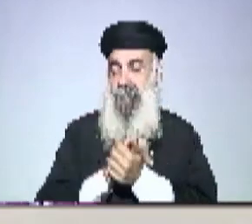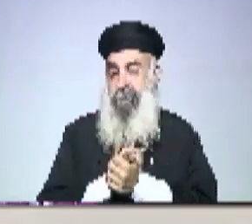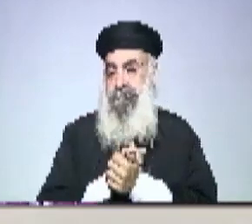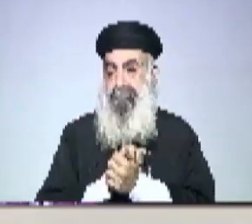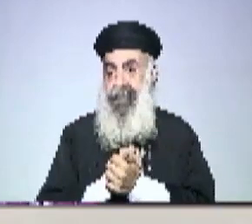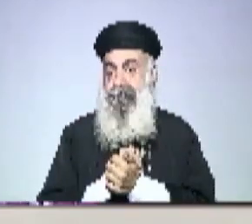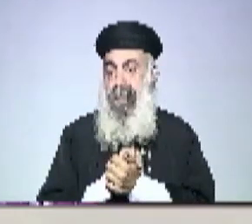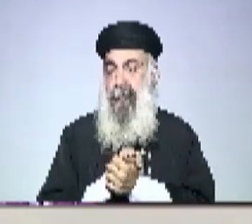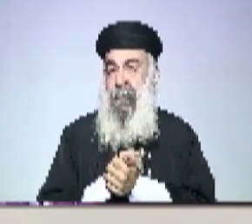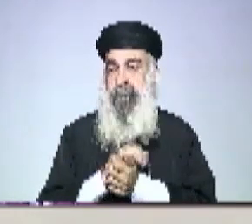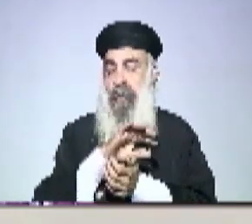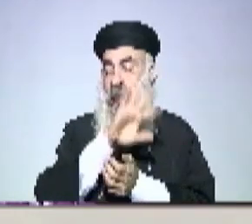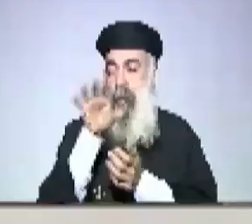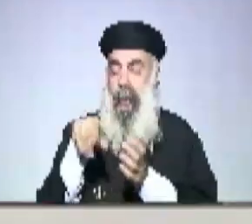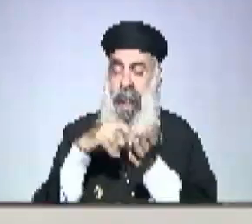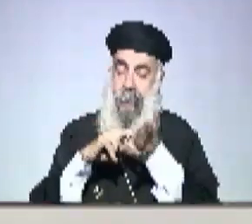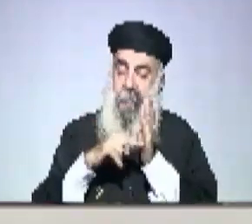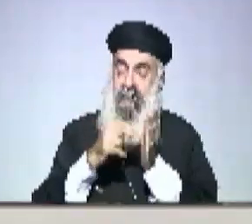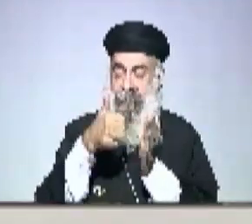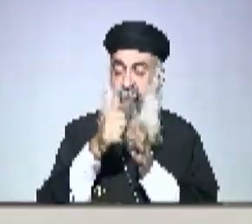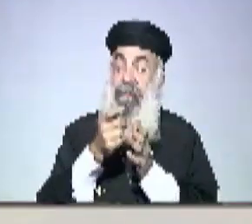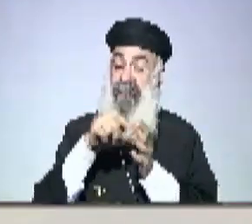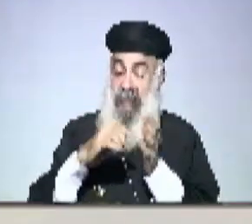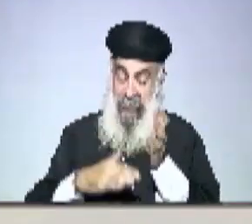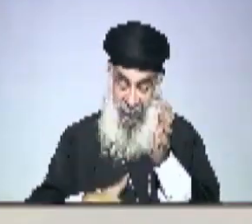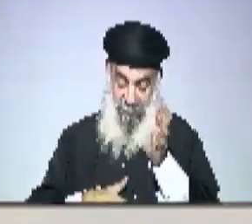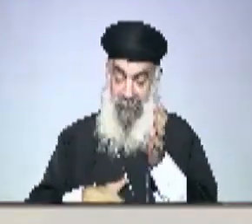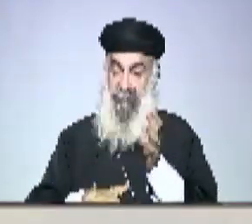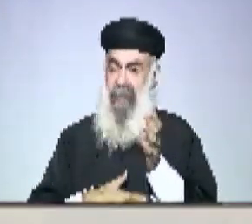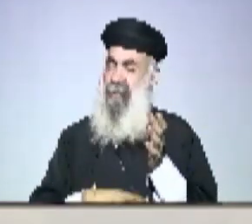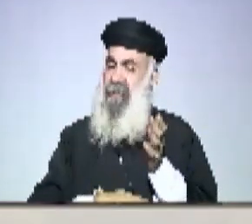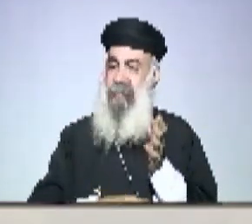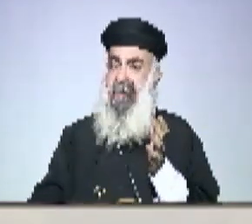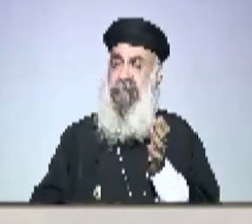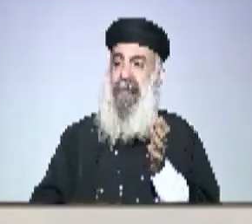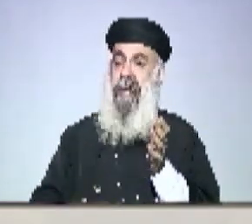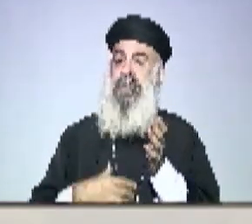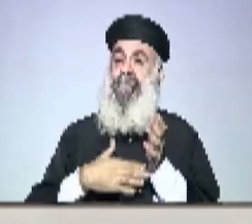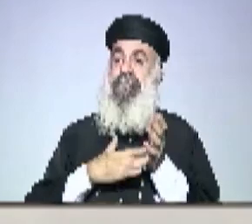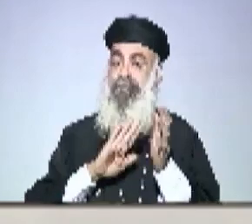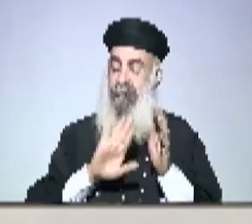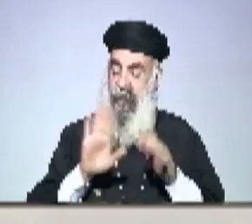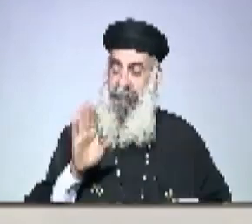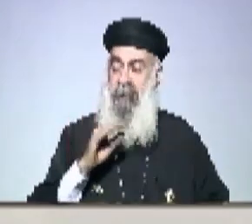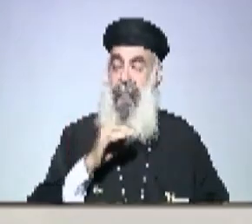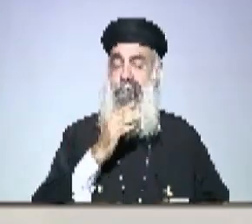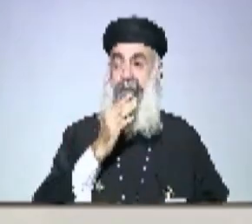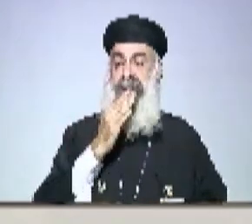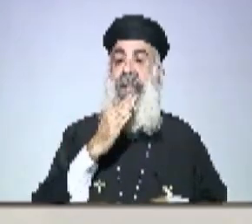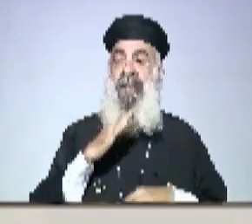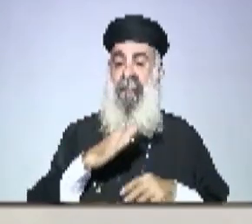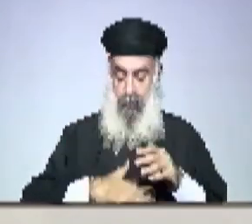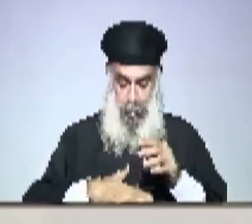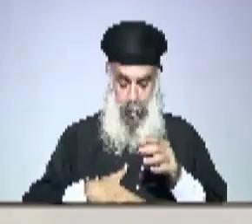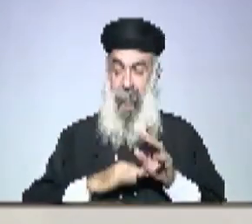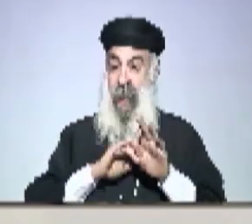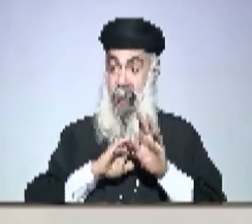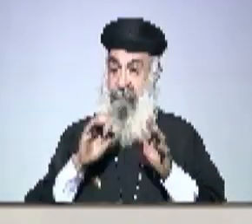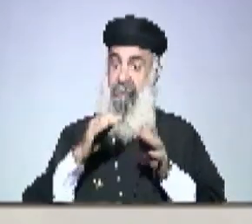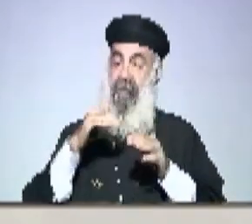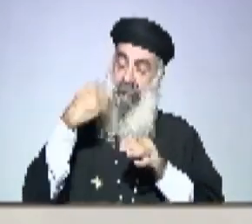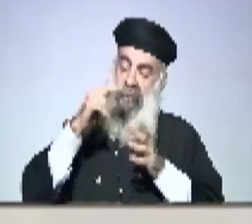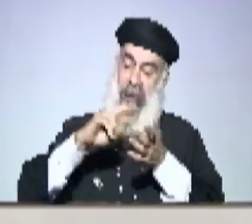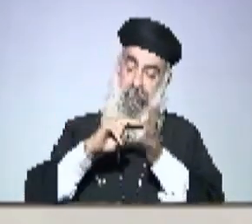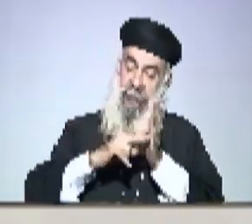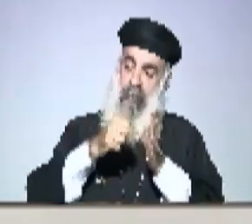صالح لما يكون لنا الكفايه الكفاف هنا يقصد به فعلا الكفايه يبقى الانسان يزداد في